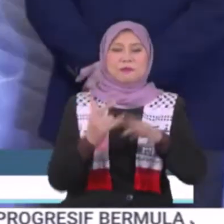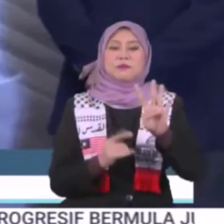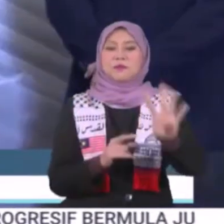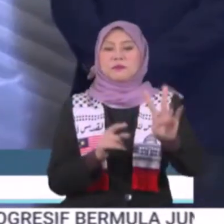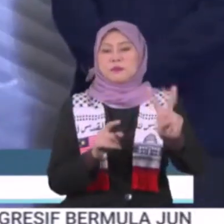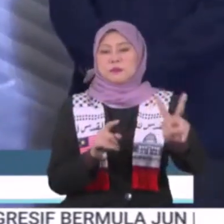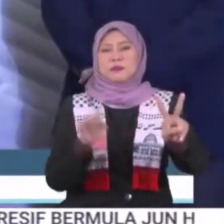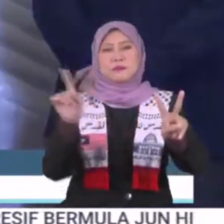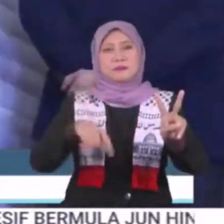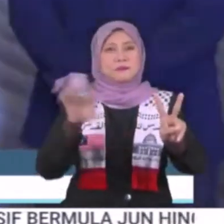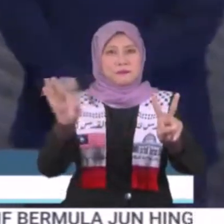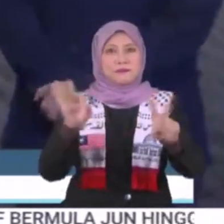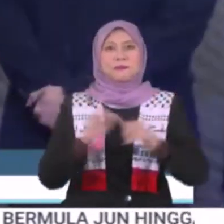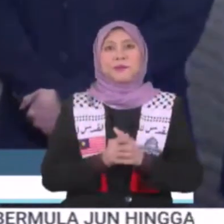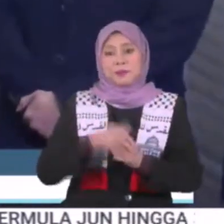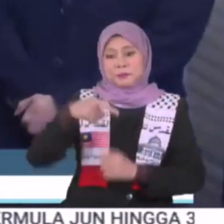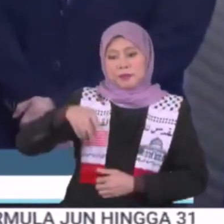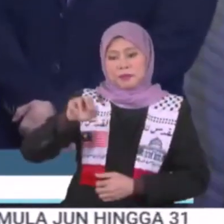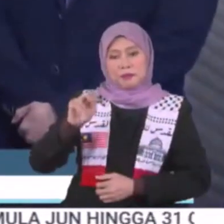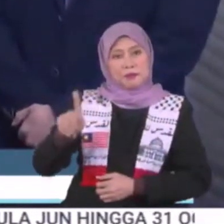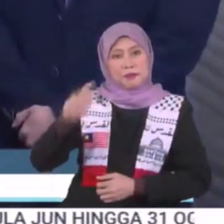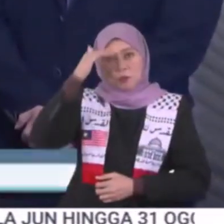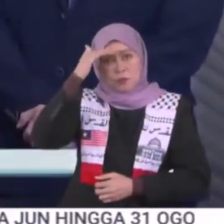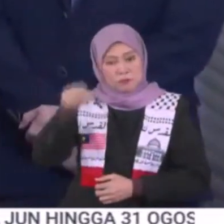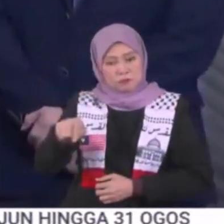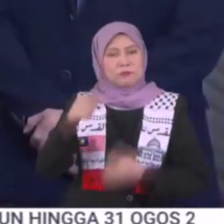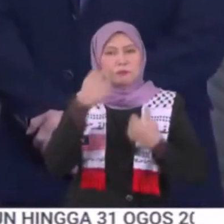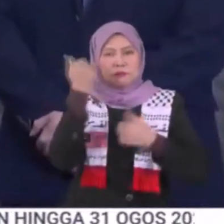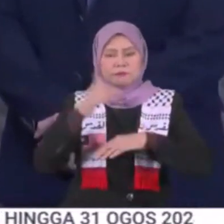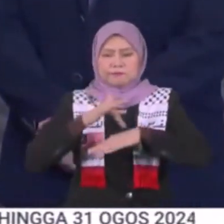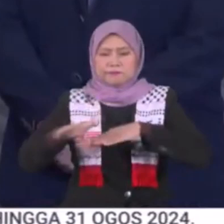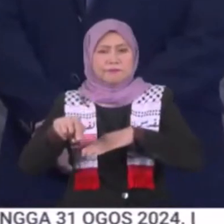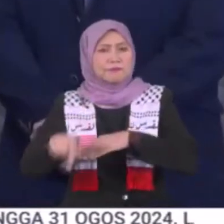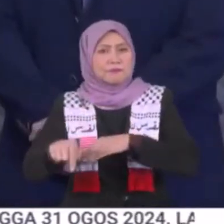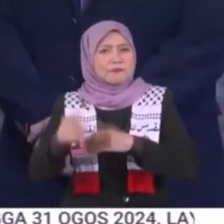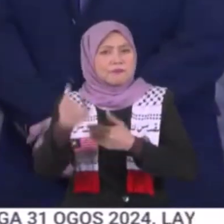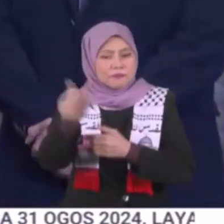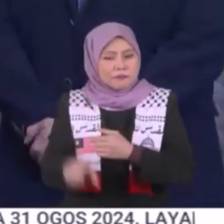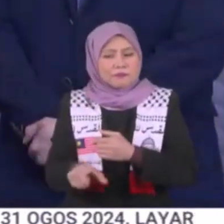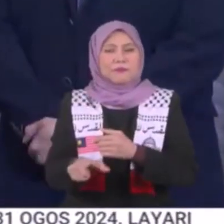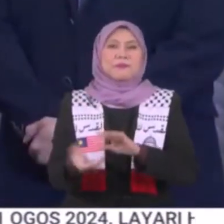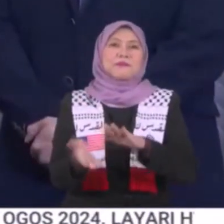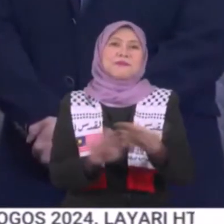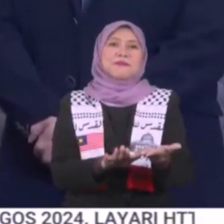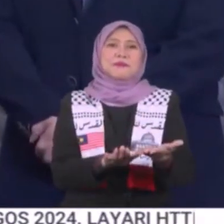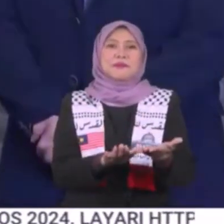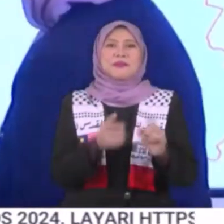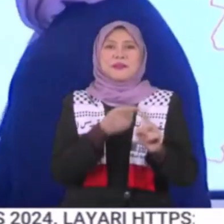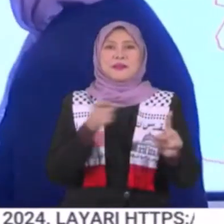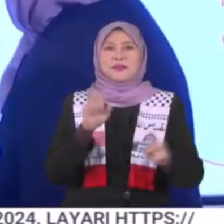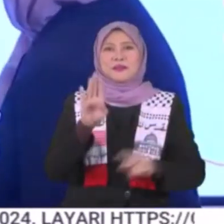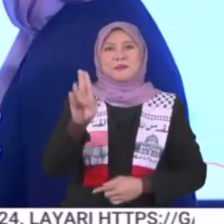September. PRK Mahkota dijalankan susulan kekosongan luar jangka berikutan kematian penyandangnya